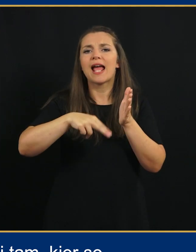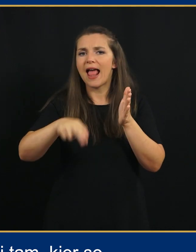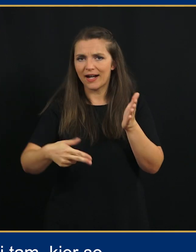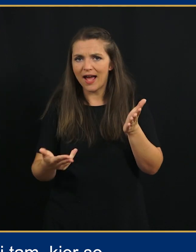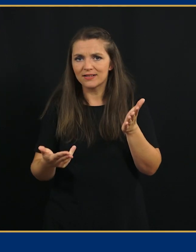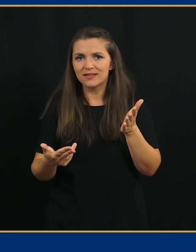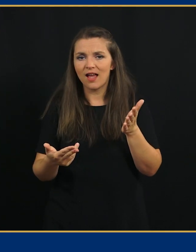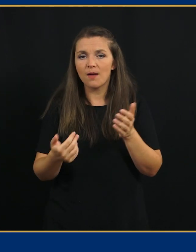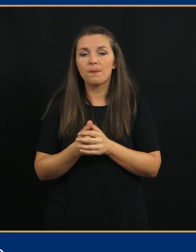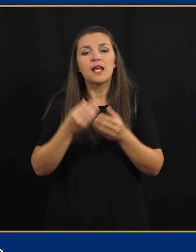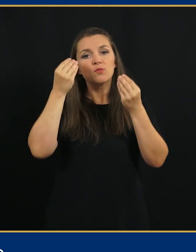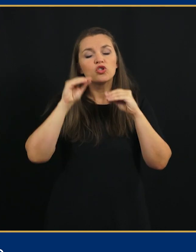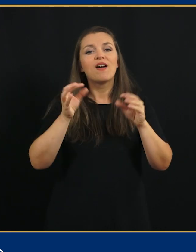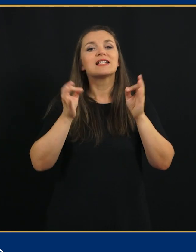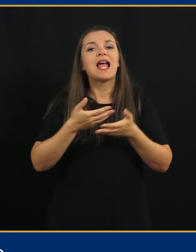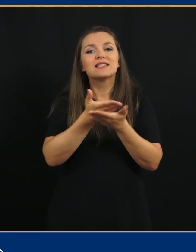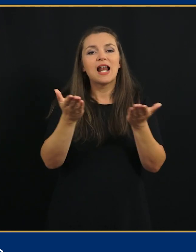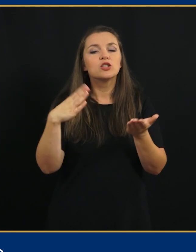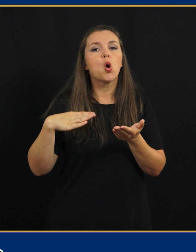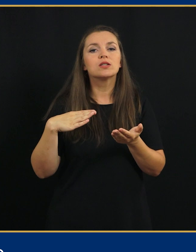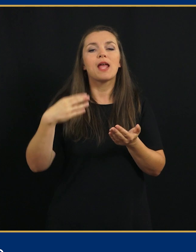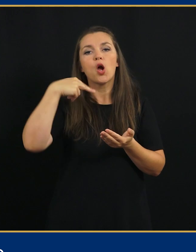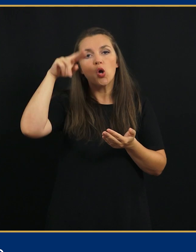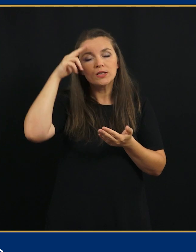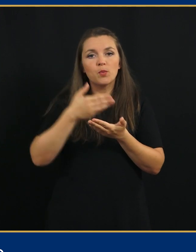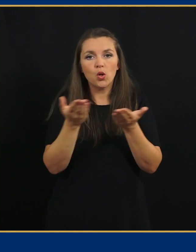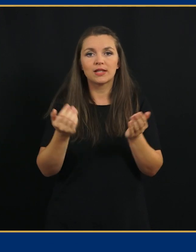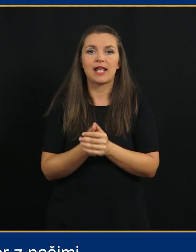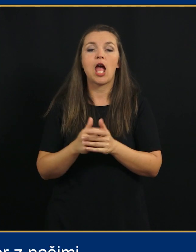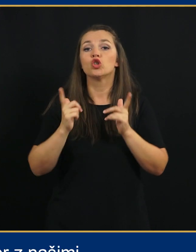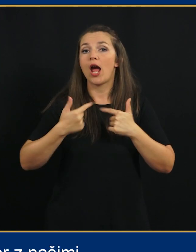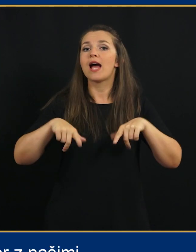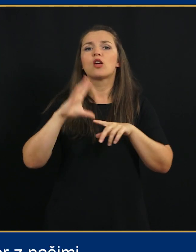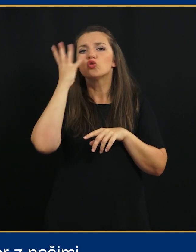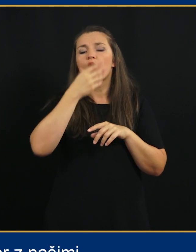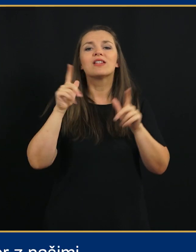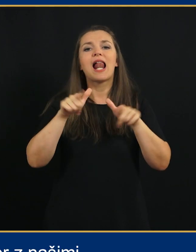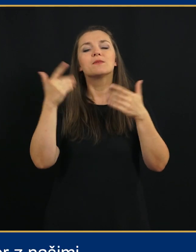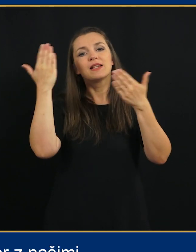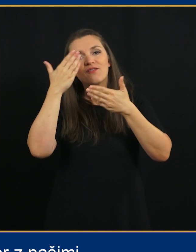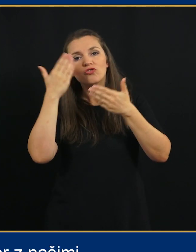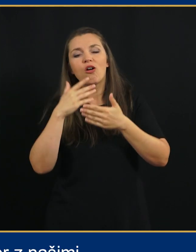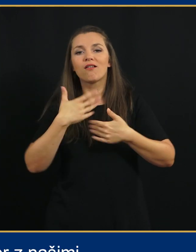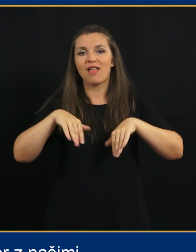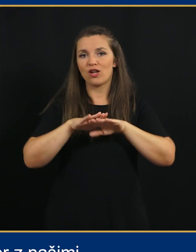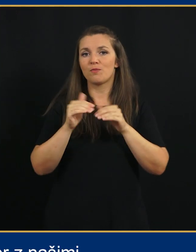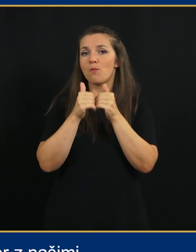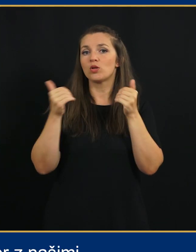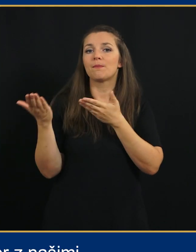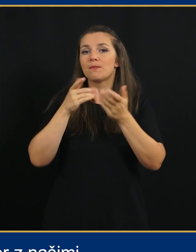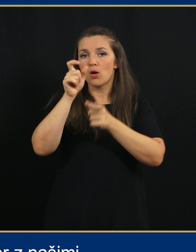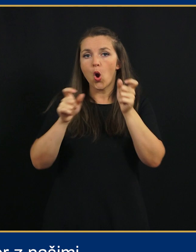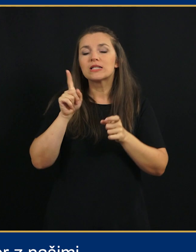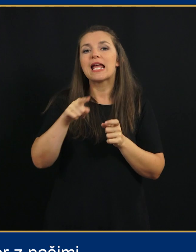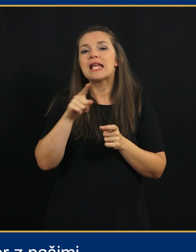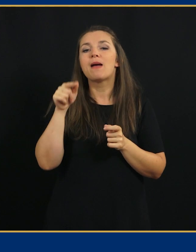deklaracijah. Spoštovane ekscelence, gospe in gospodje, čaka nas čudovit glasbeni večer z našimi posebnimi